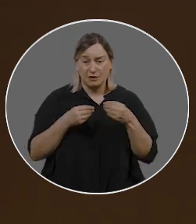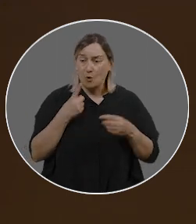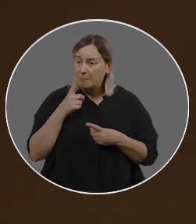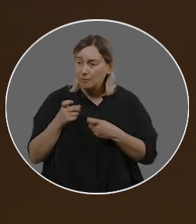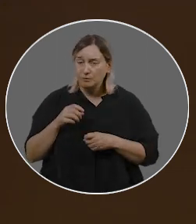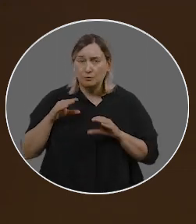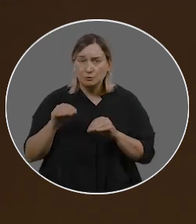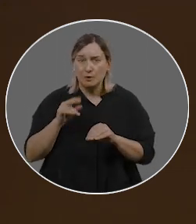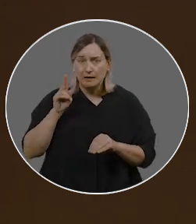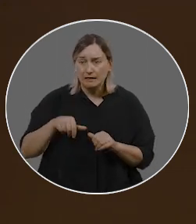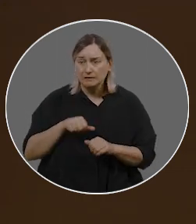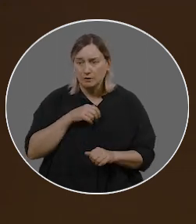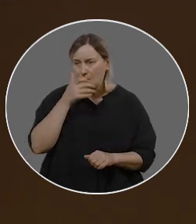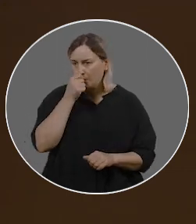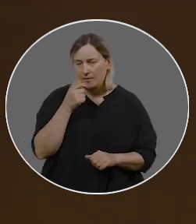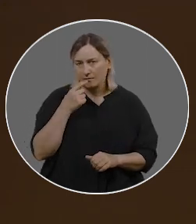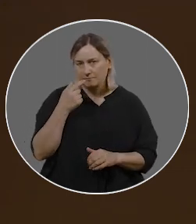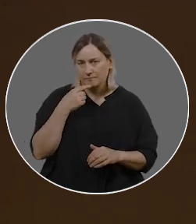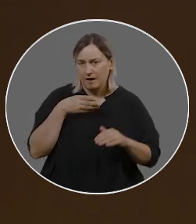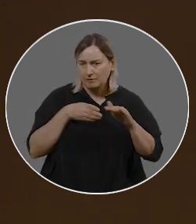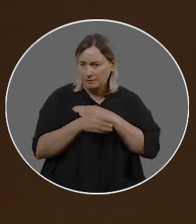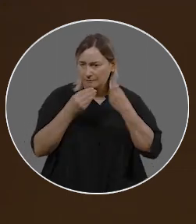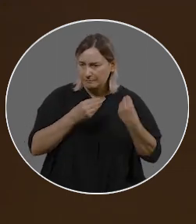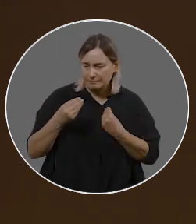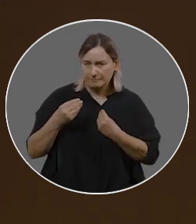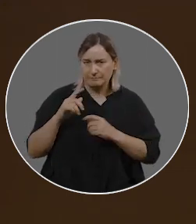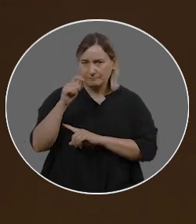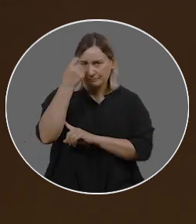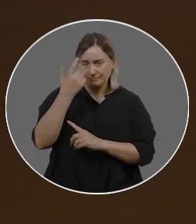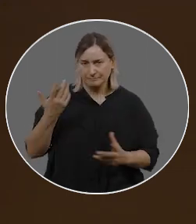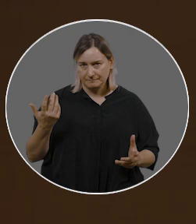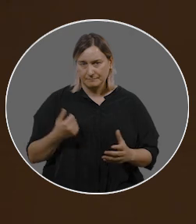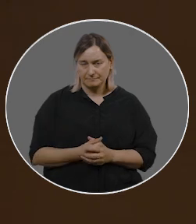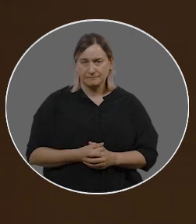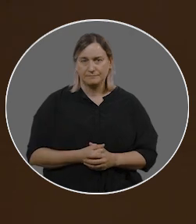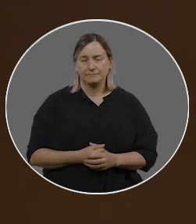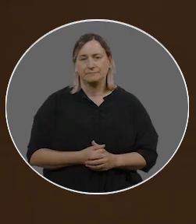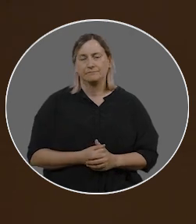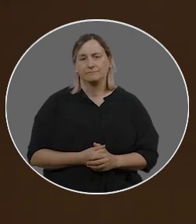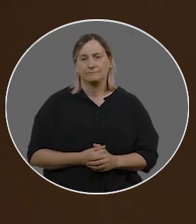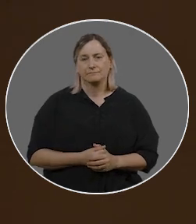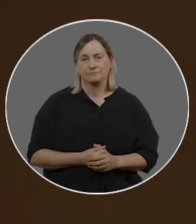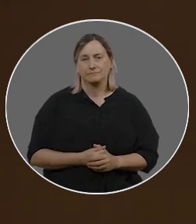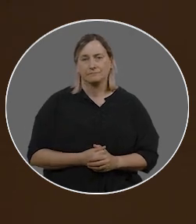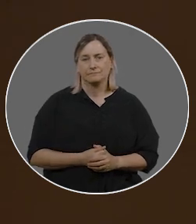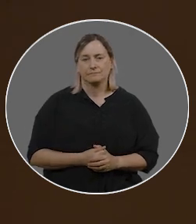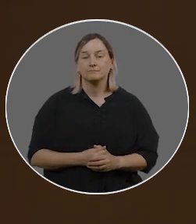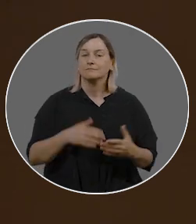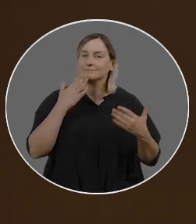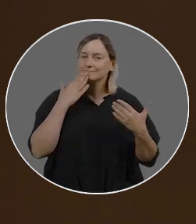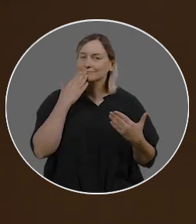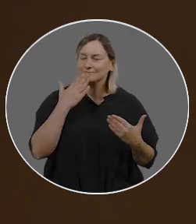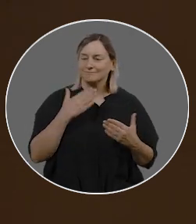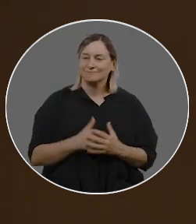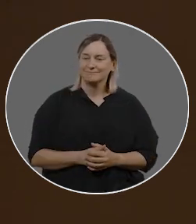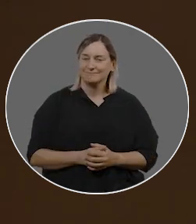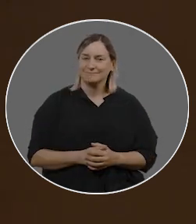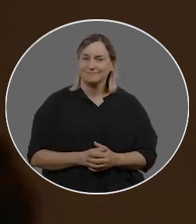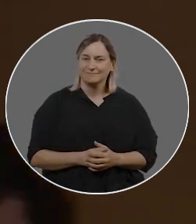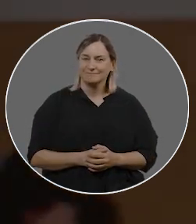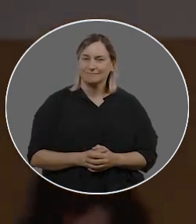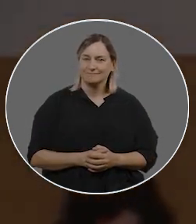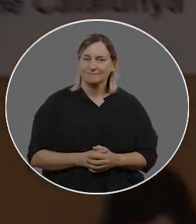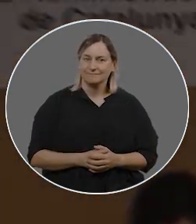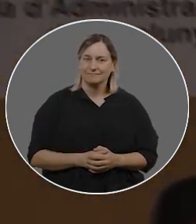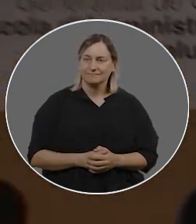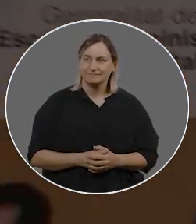preguntem mai, no podrem aconseguir una bona experiència cap a ells. Molt bé, moltes gràcies. Dir-vos que no ho hem